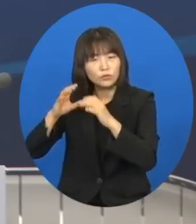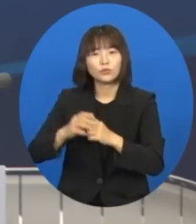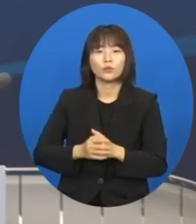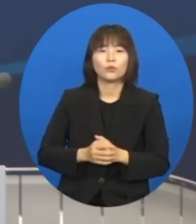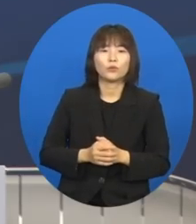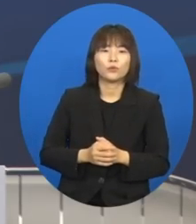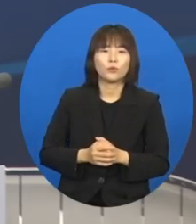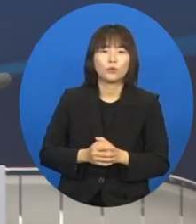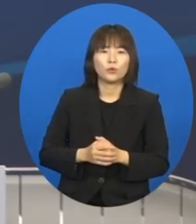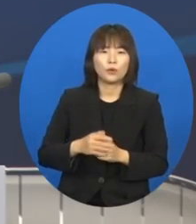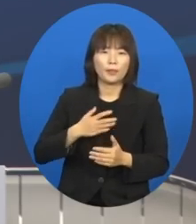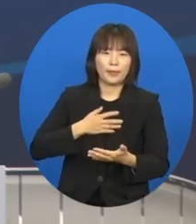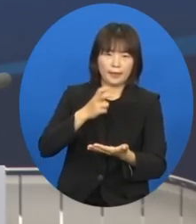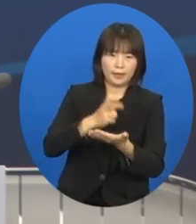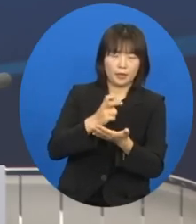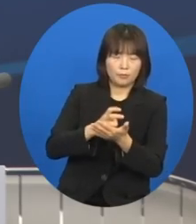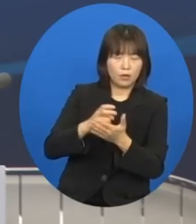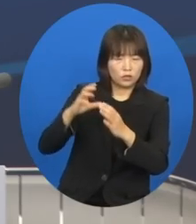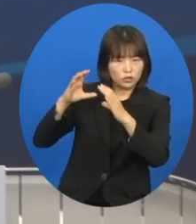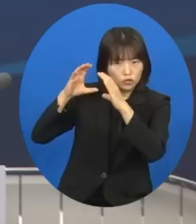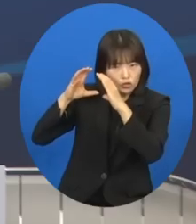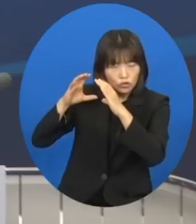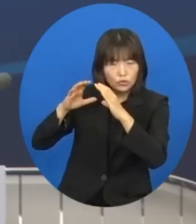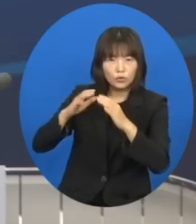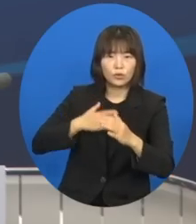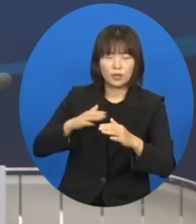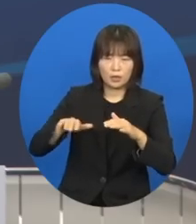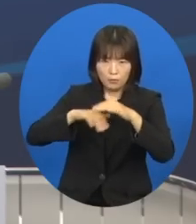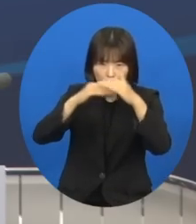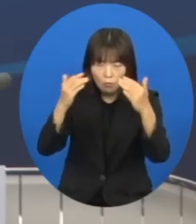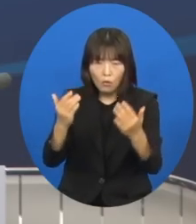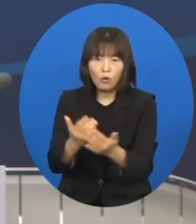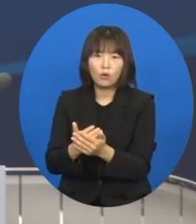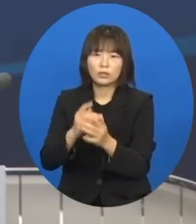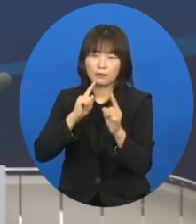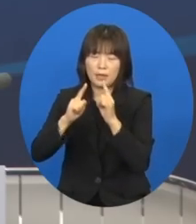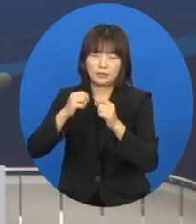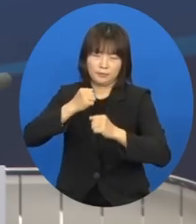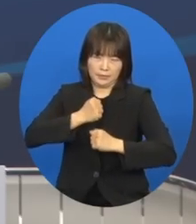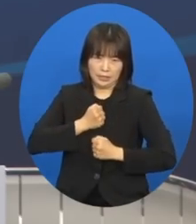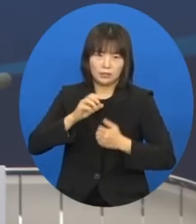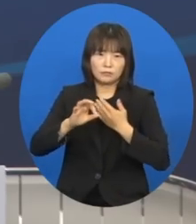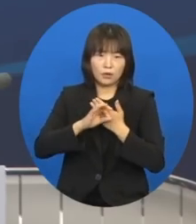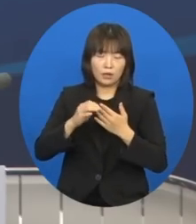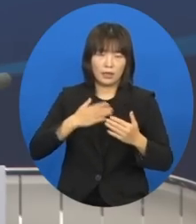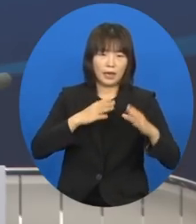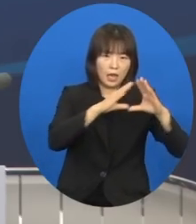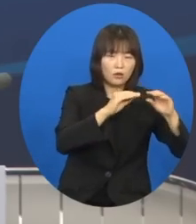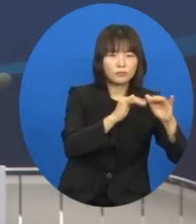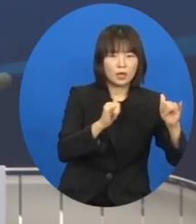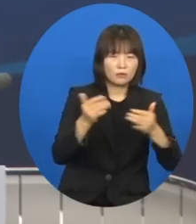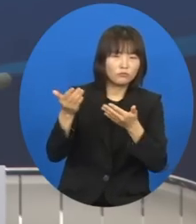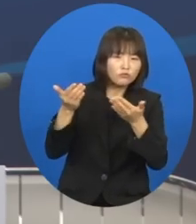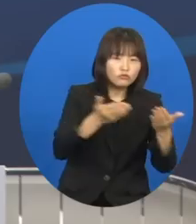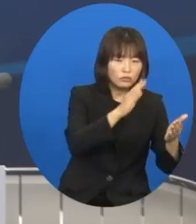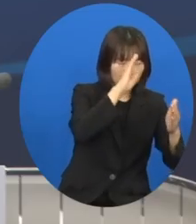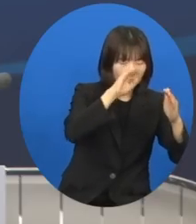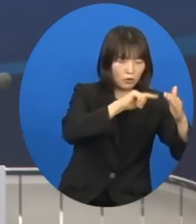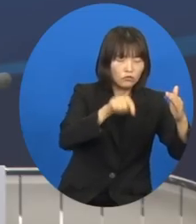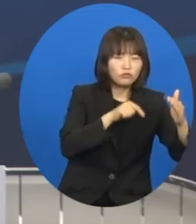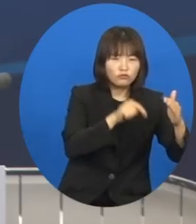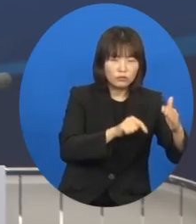내 계명의 귀를 기울이며 모든 규례를 지키면 내가 애굽 사람에게 내리기로 한 재앙 가운데